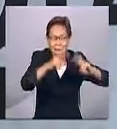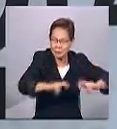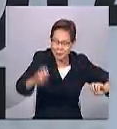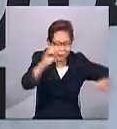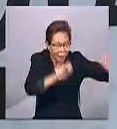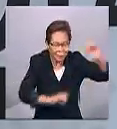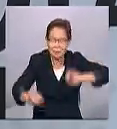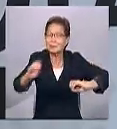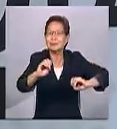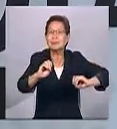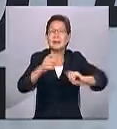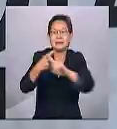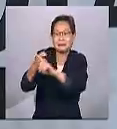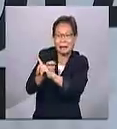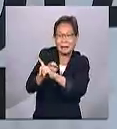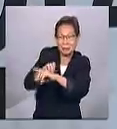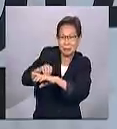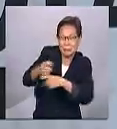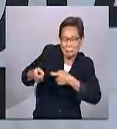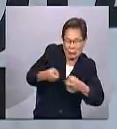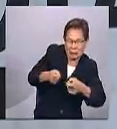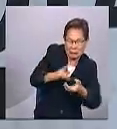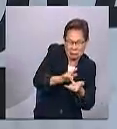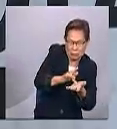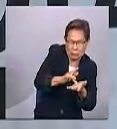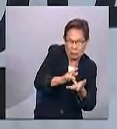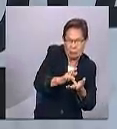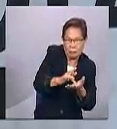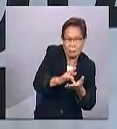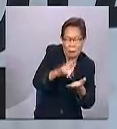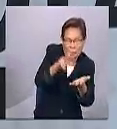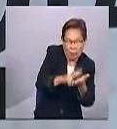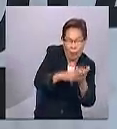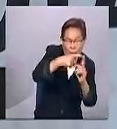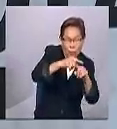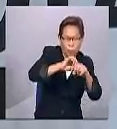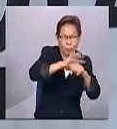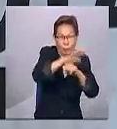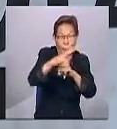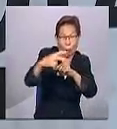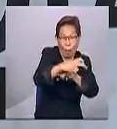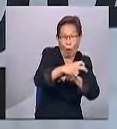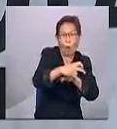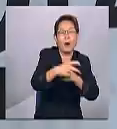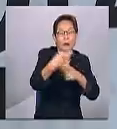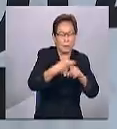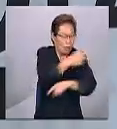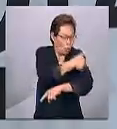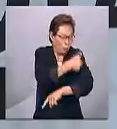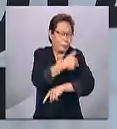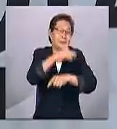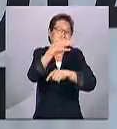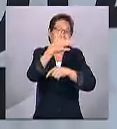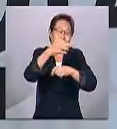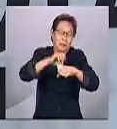tiada kes yang berpunca daripada pengendalian dan rawatan kes yang disahkan positif daripada ward COVID-19